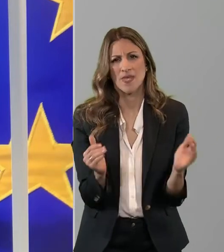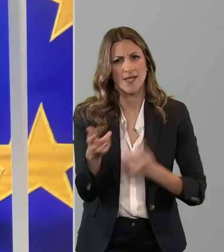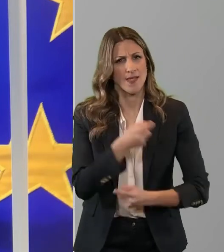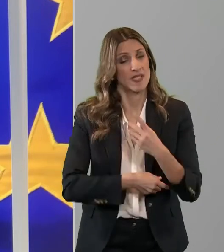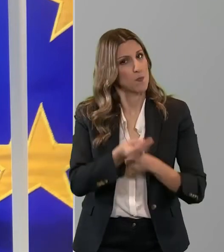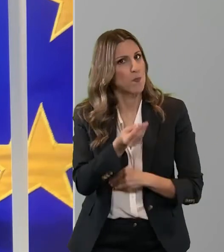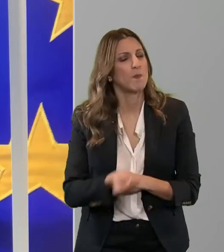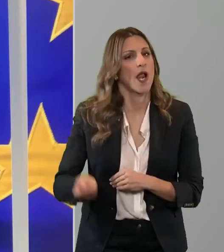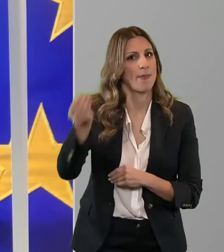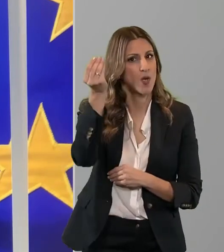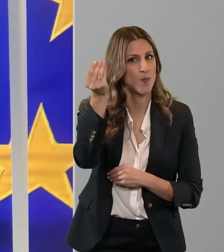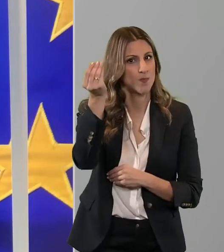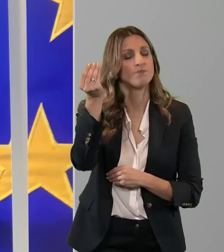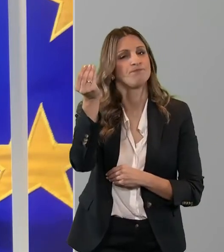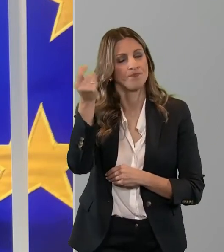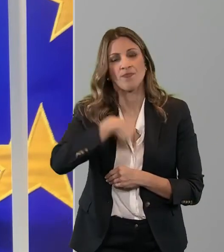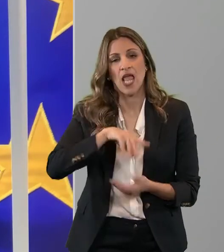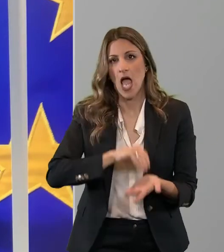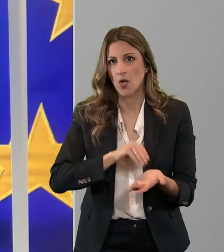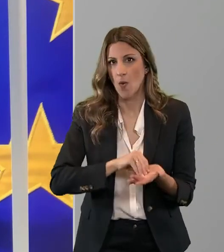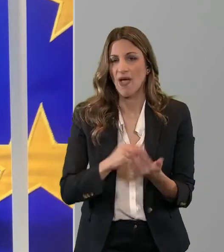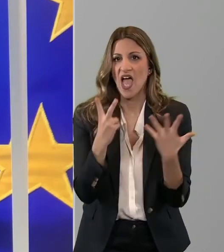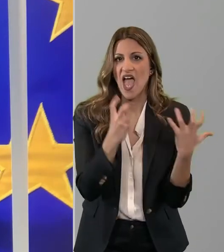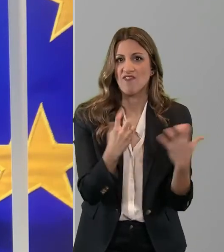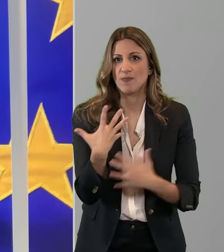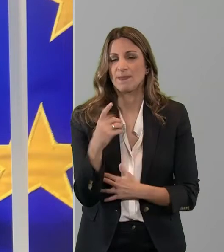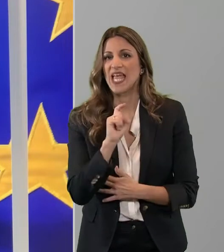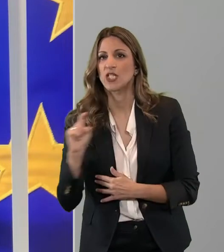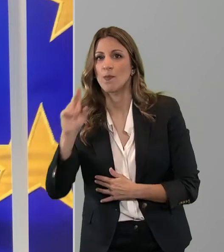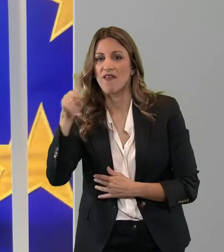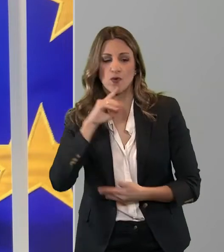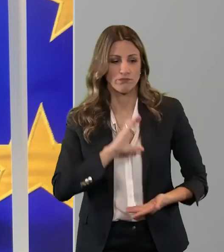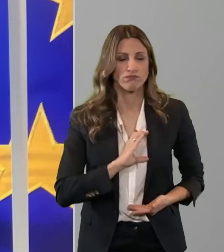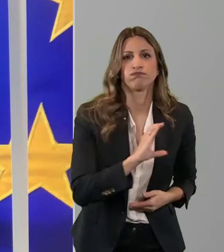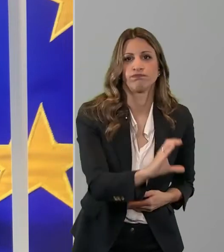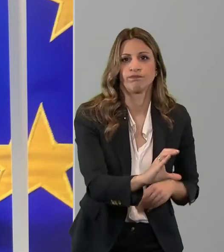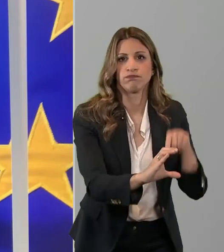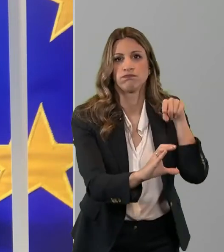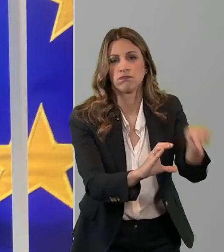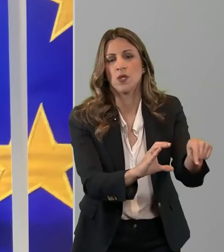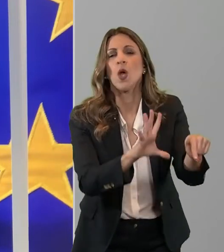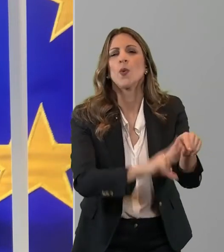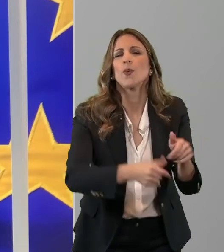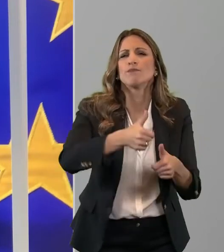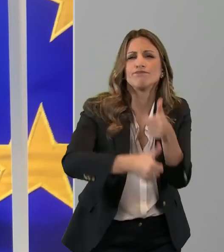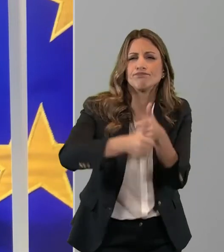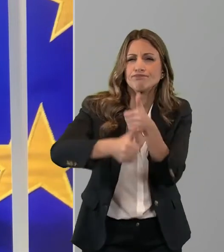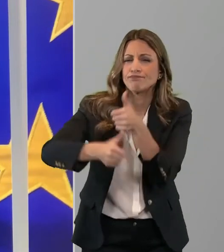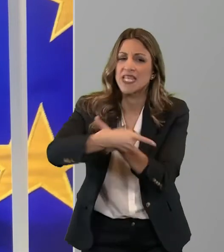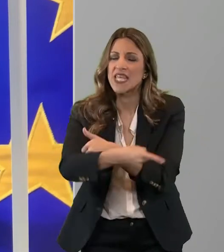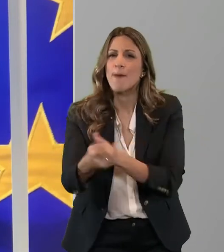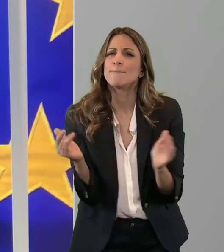μικρομεσαίες, και θα διαθέσουμε και 75 εκατομμύρια ευρώ για την ενίσχυση της ανταγωνιστικότητάς